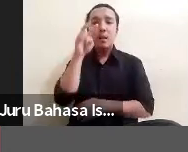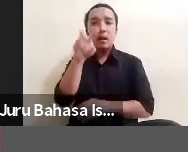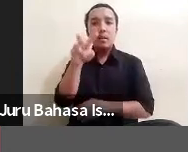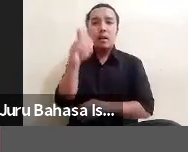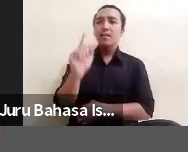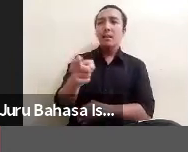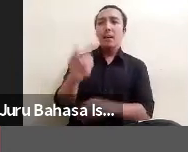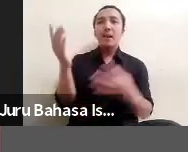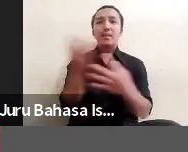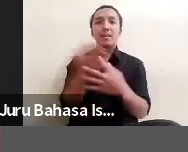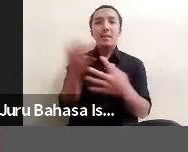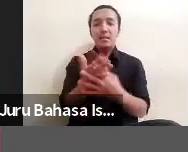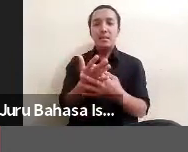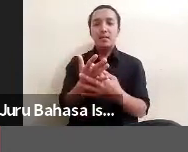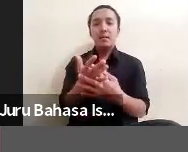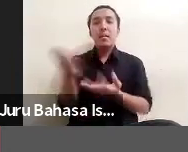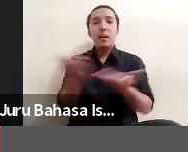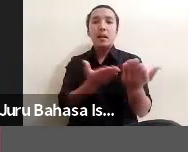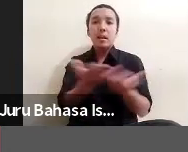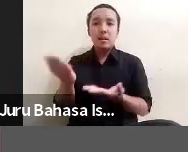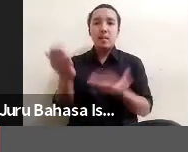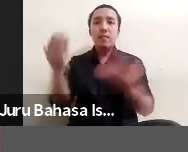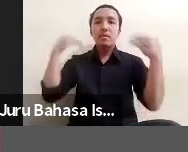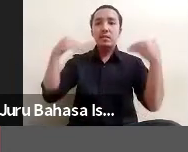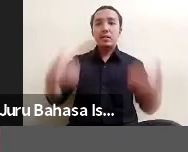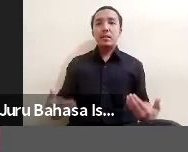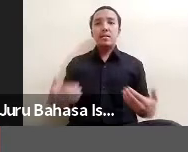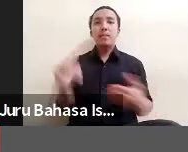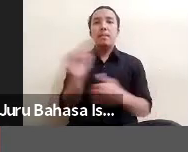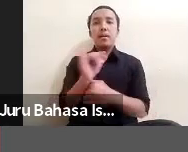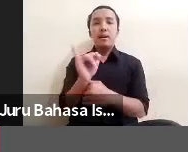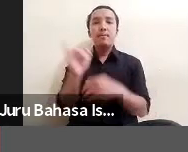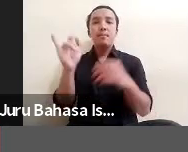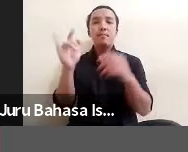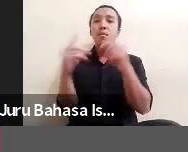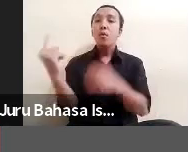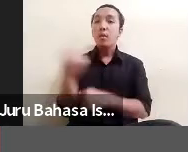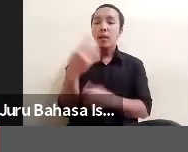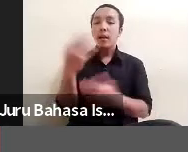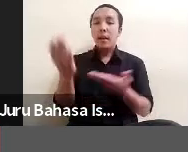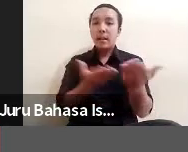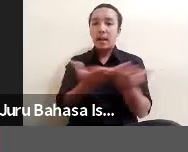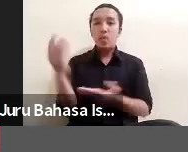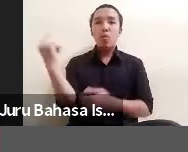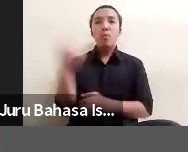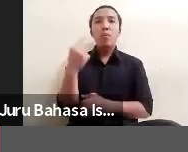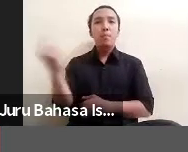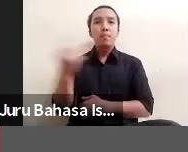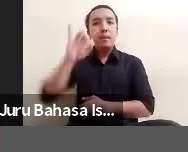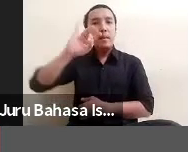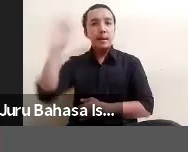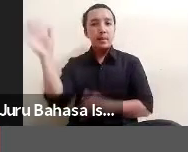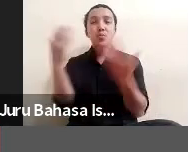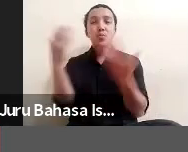akses-akses layanan fisik dan layanan publik lainnya yang sudah ramah kepada disabilitas, baik